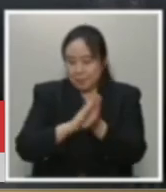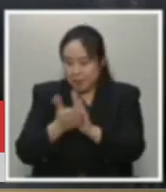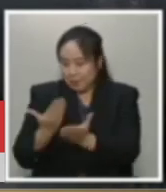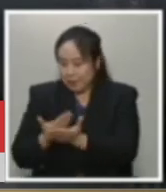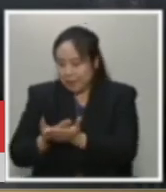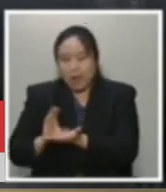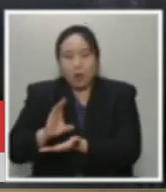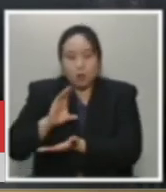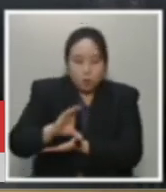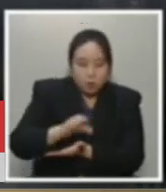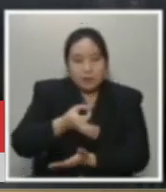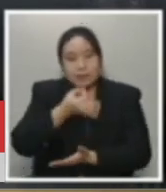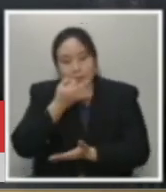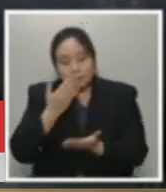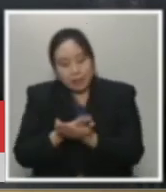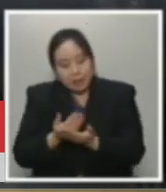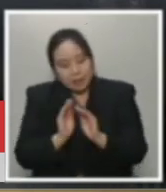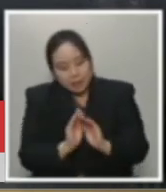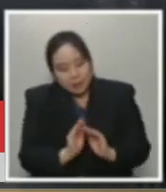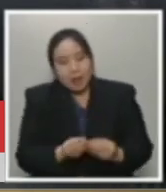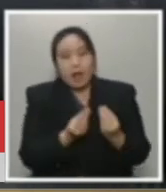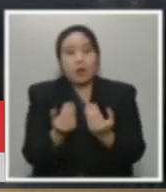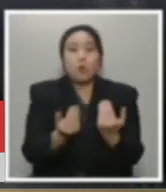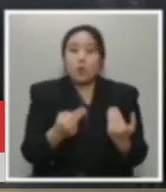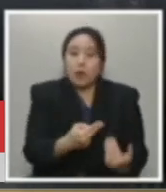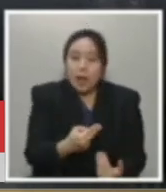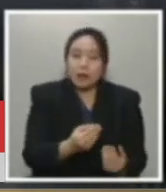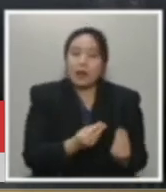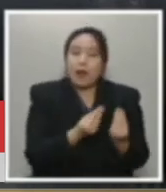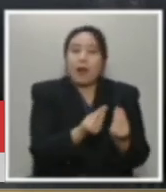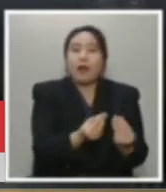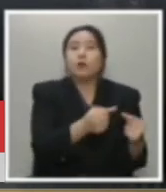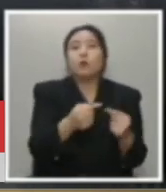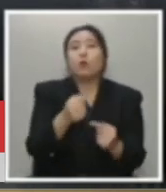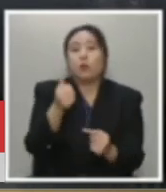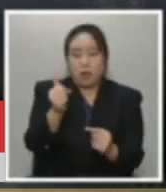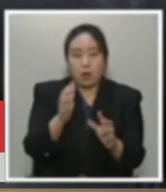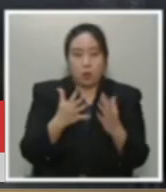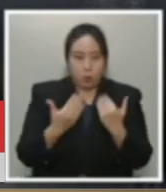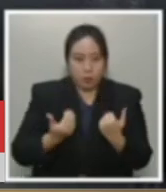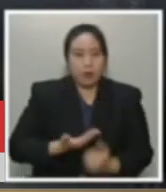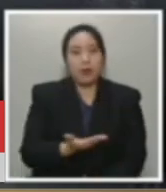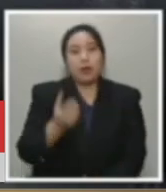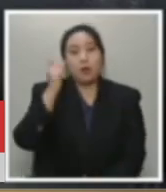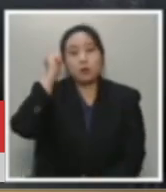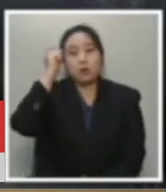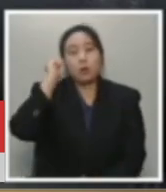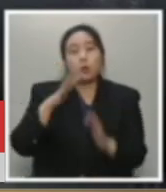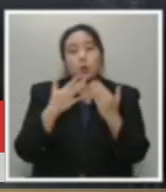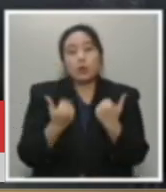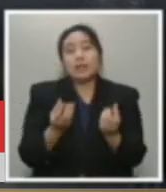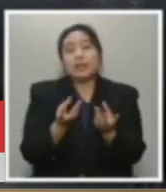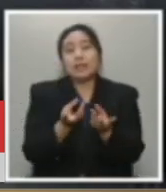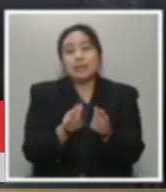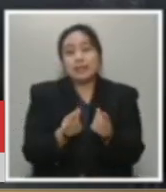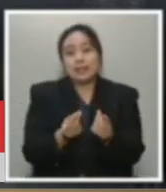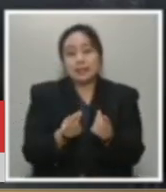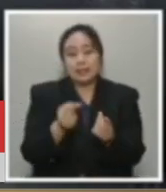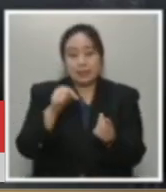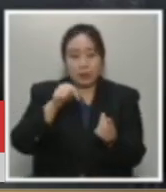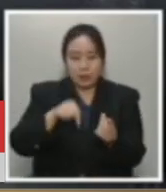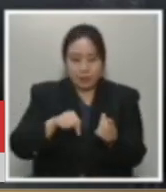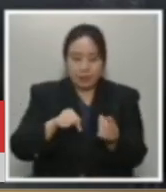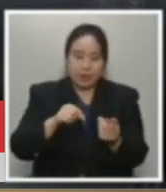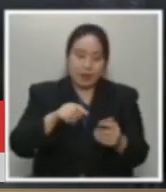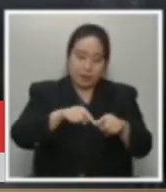ประกอบอาชีพหรือเก็บไว้กับลูกหลานได้โอนเป็นมรดกวันนี้ก็ได้แต่เป็นที่เข้าใจกันครับว่าที่ดินระยะเท่านี้นะครับกี่